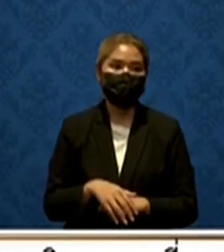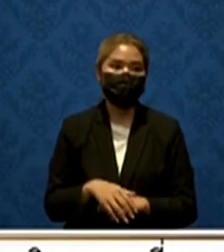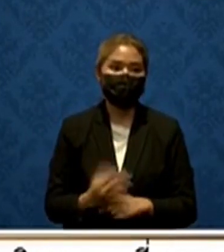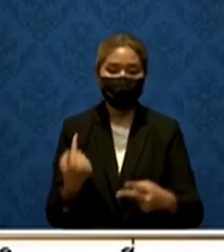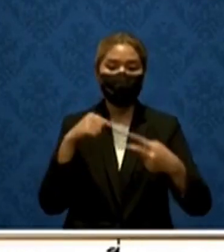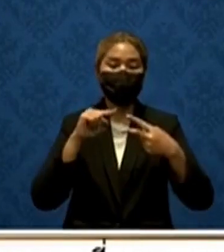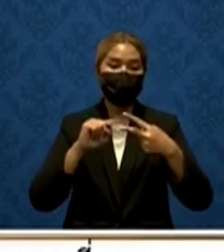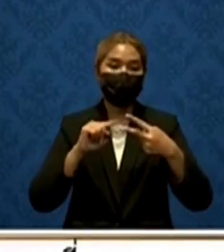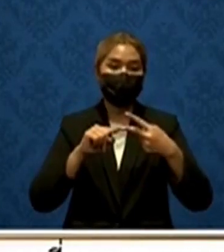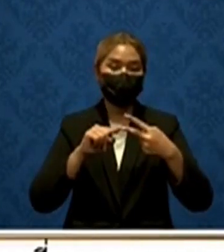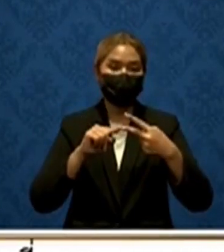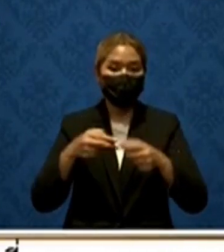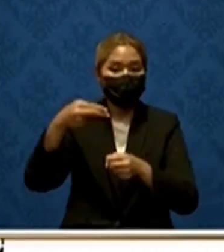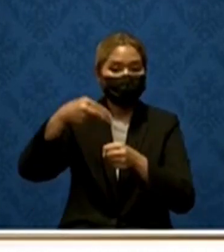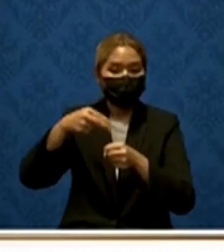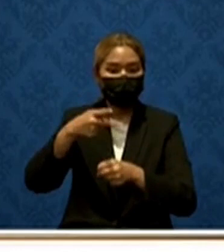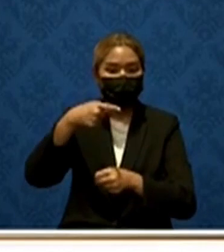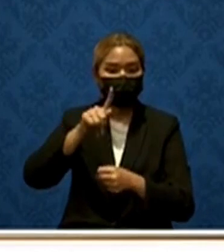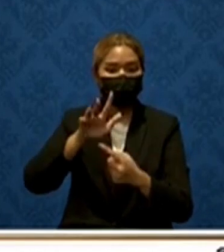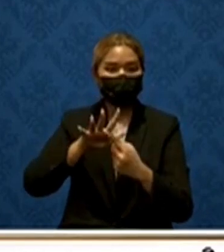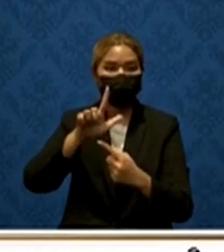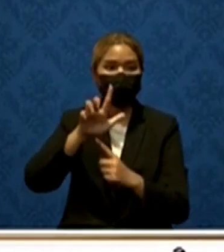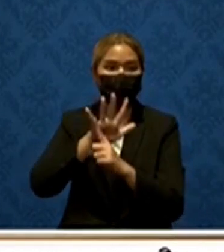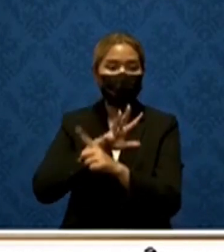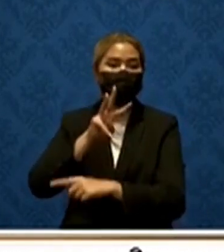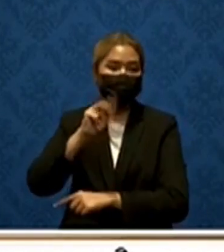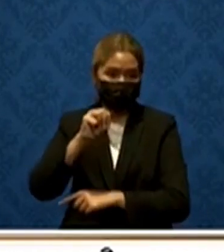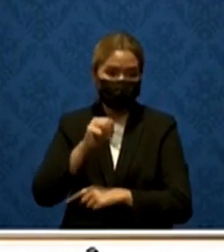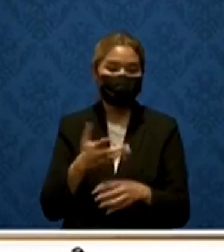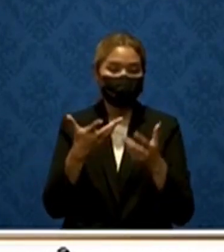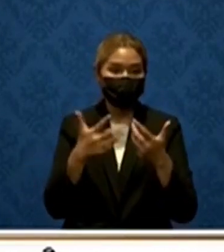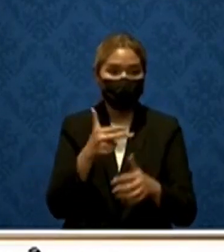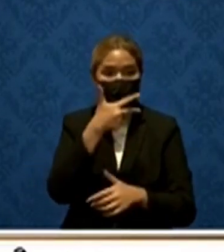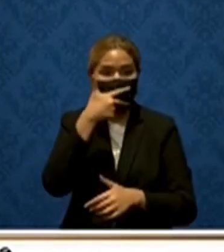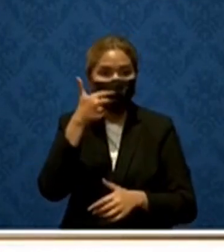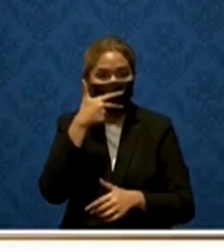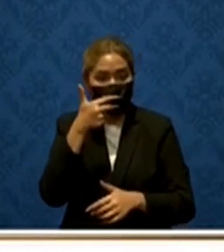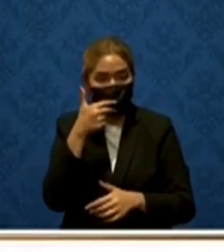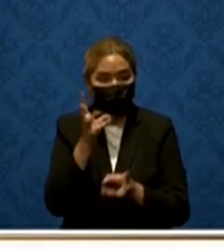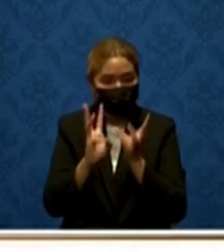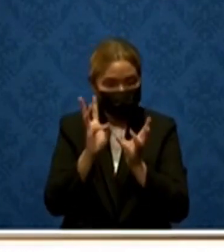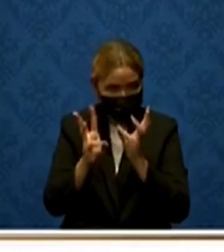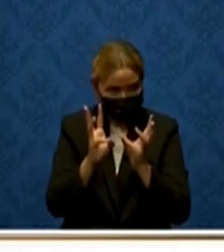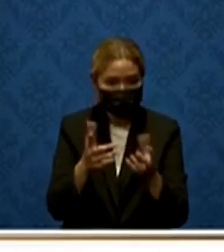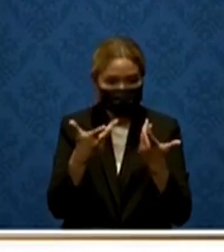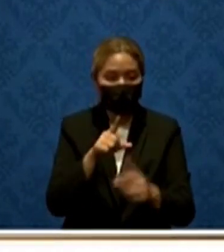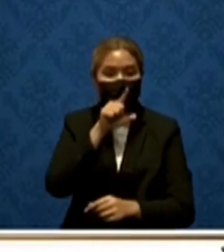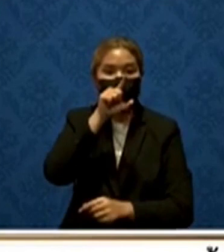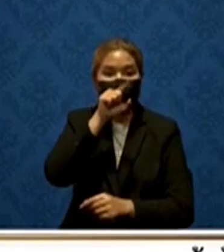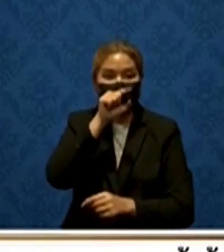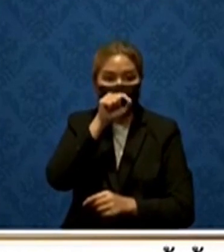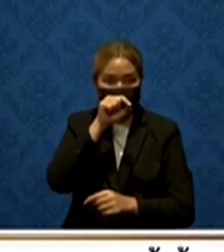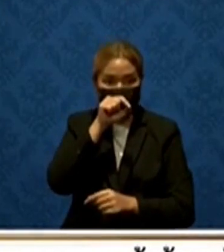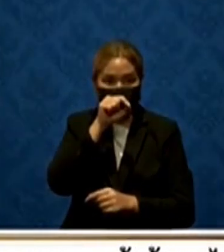อย่ที่ผมเรีนอันที่สามกลมน้ำตาลซายและอันที่สี่คือไก่แลรูปทั้งหมดนี้